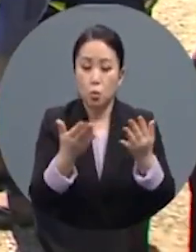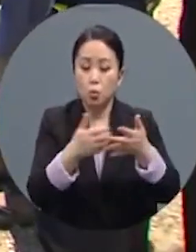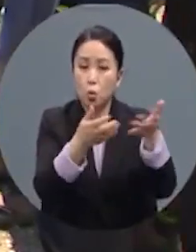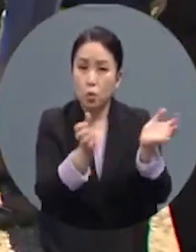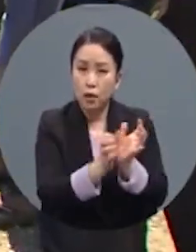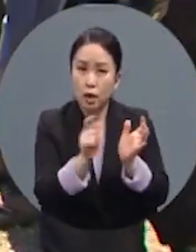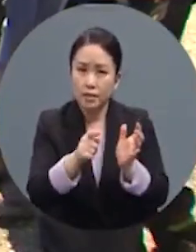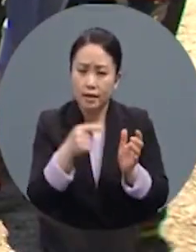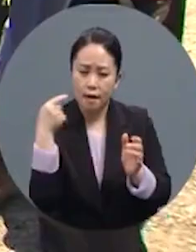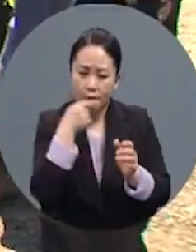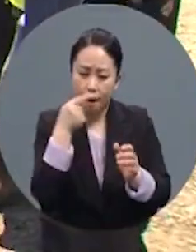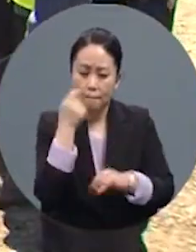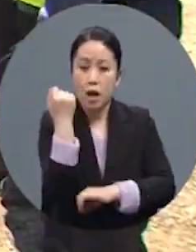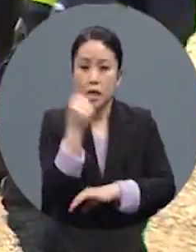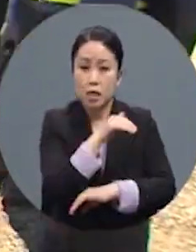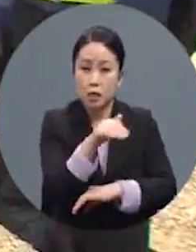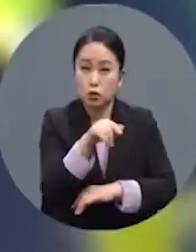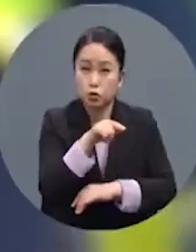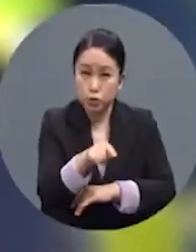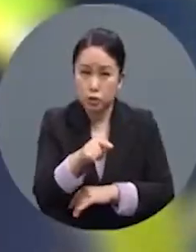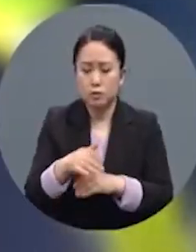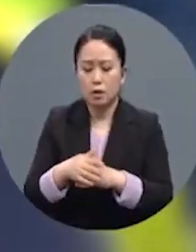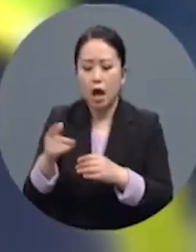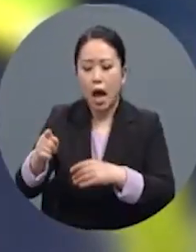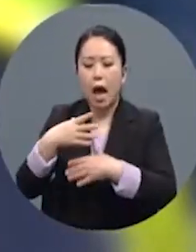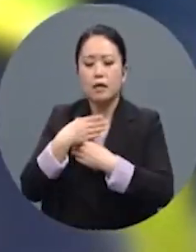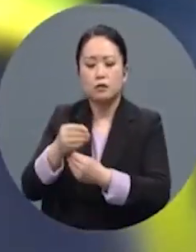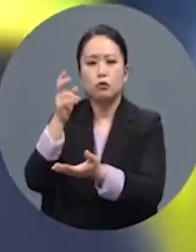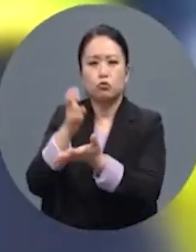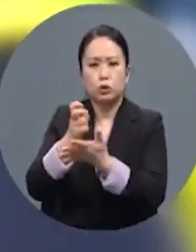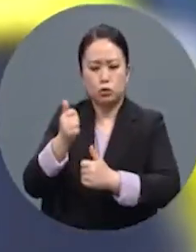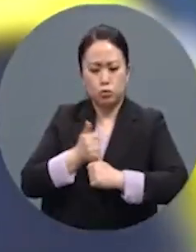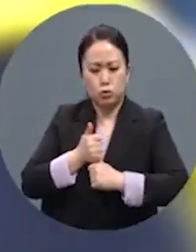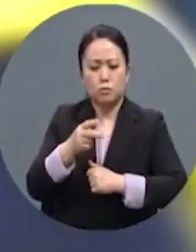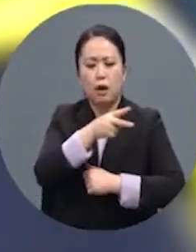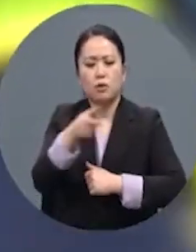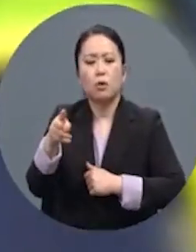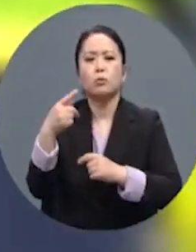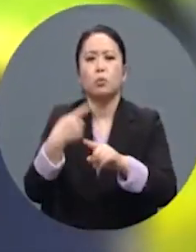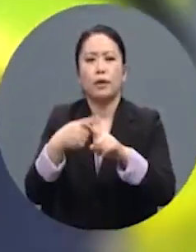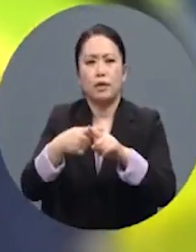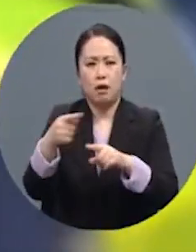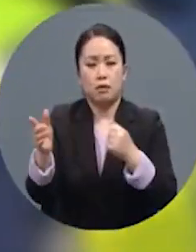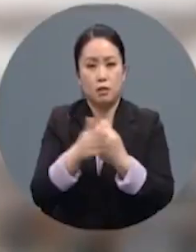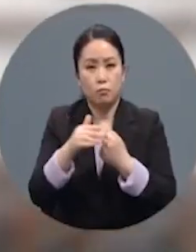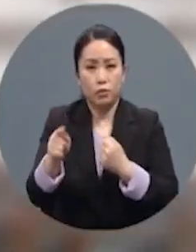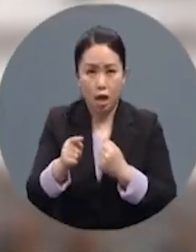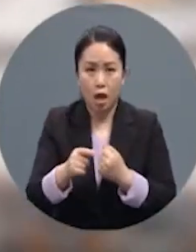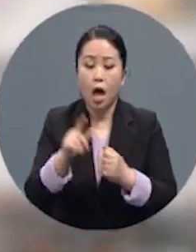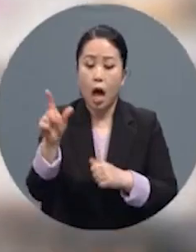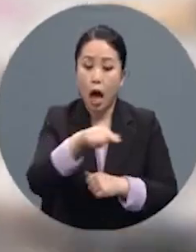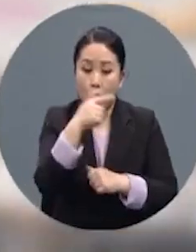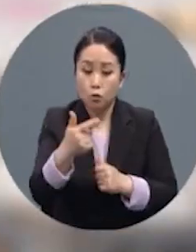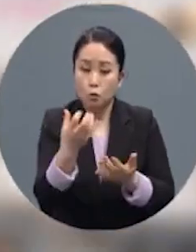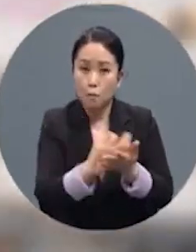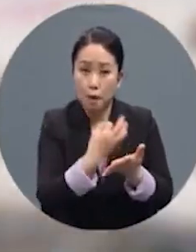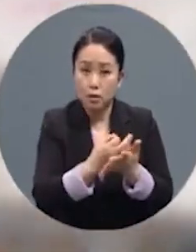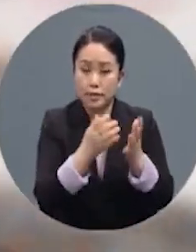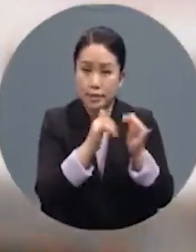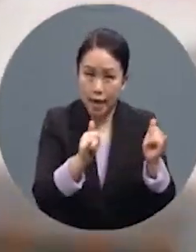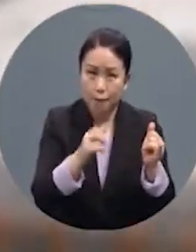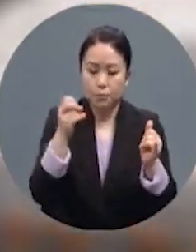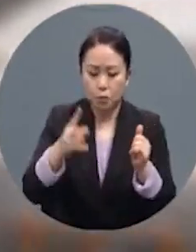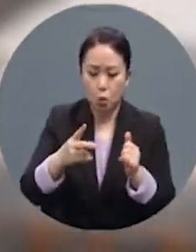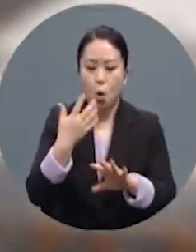기준은 곧 현장의 안전수칙 준수 분위기와 연결되며 일용직과 외국인 노동자에 대해서도